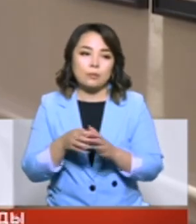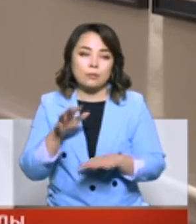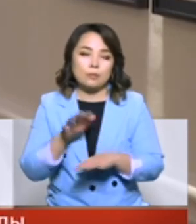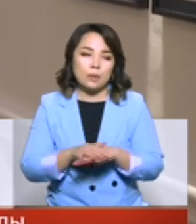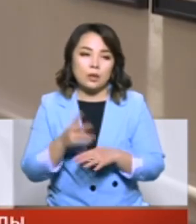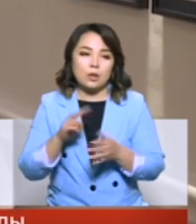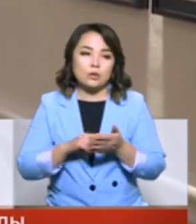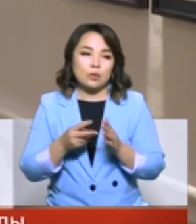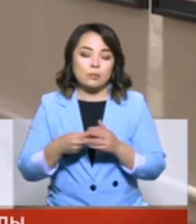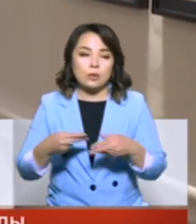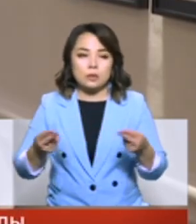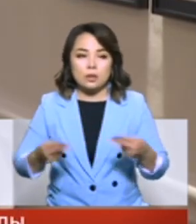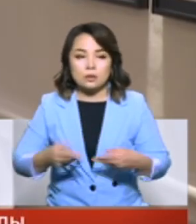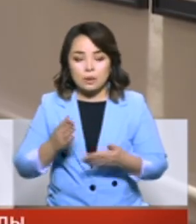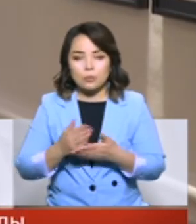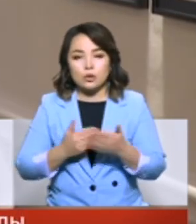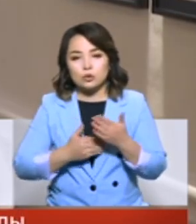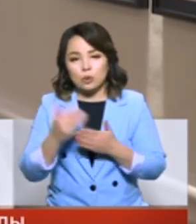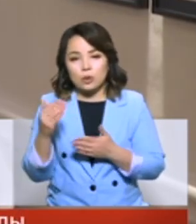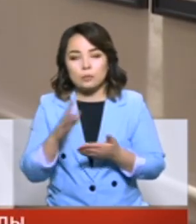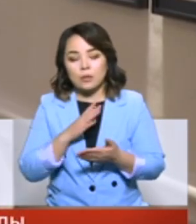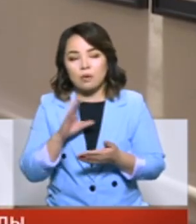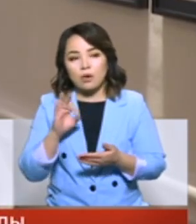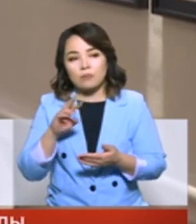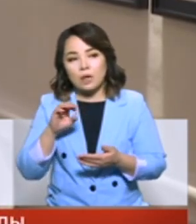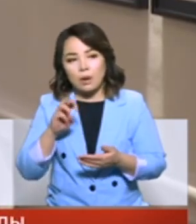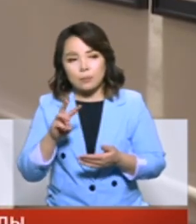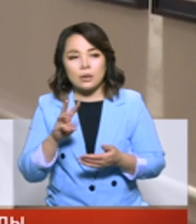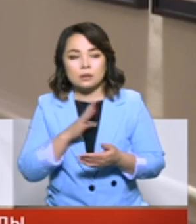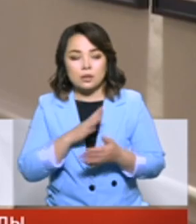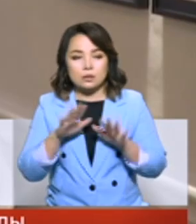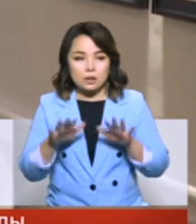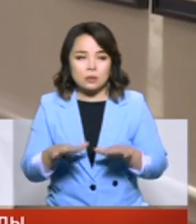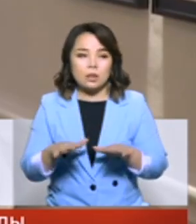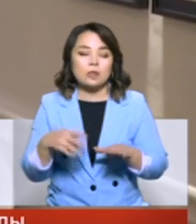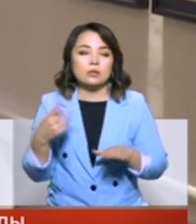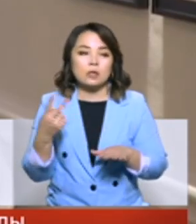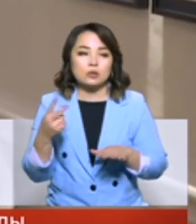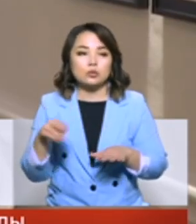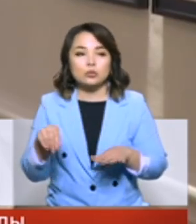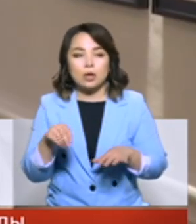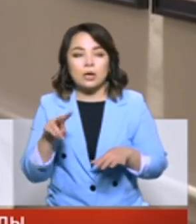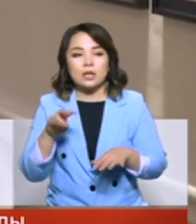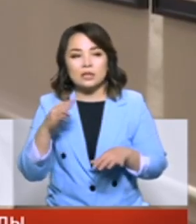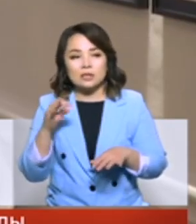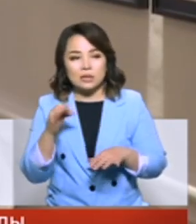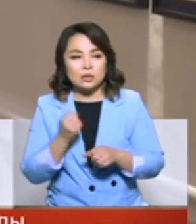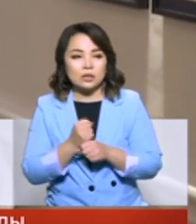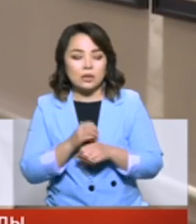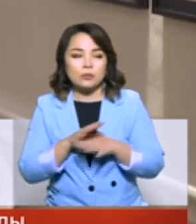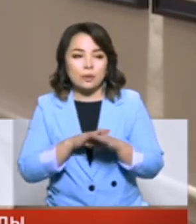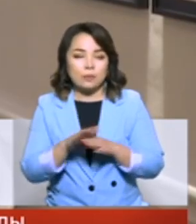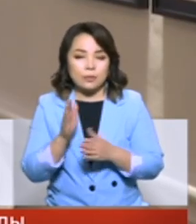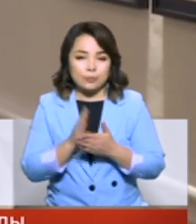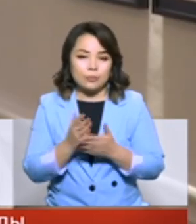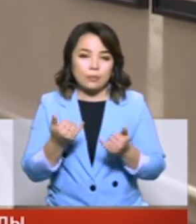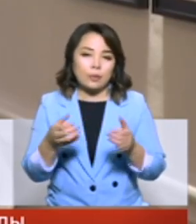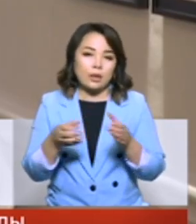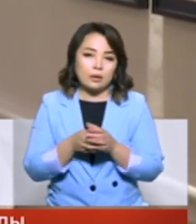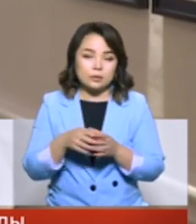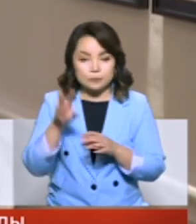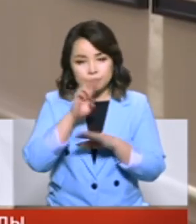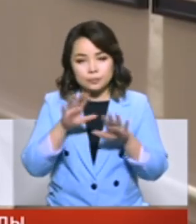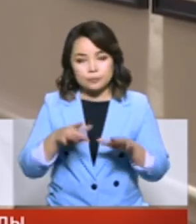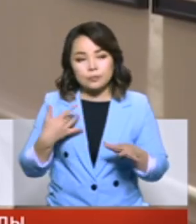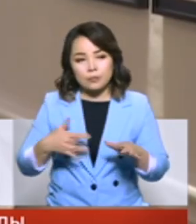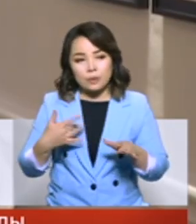жүзеге асыруға қол қойды. Бірі жоғары қайрақты вольфрам кен орны, екіншісі тұзды батпақтан литий өндіру. Тағы бір компания Қазақ үкіметі мен